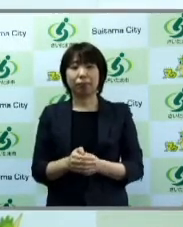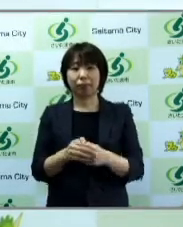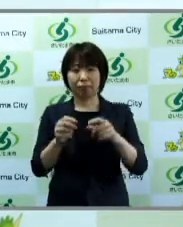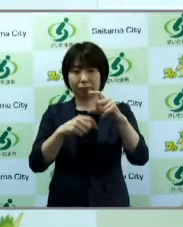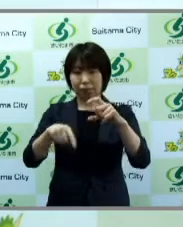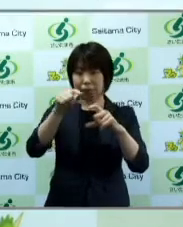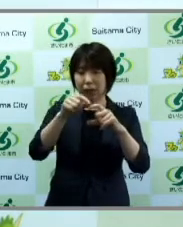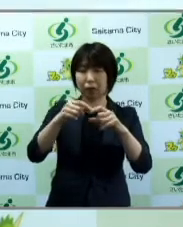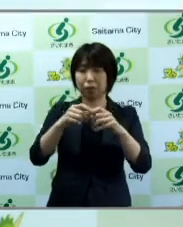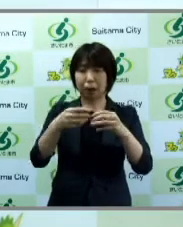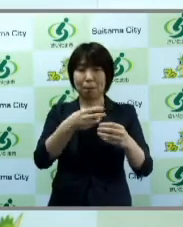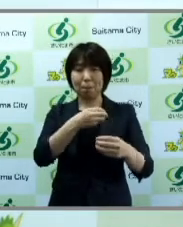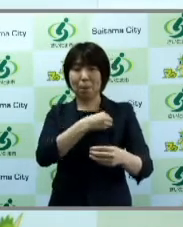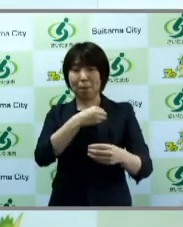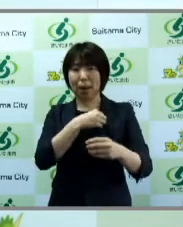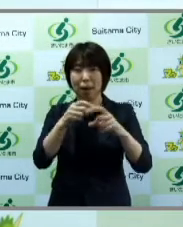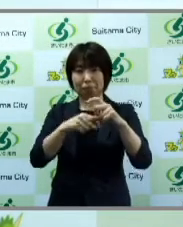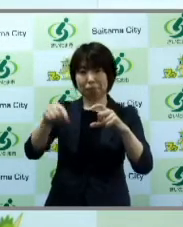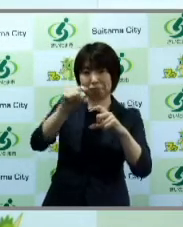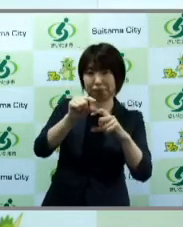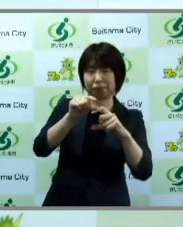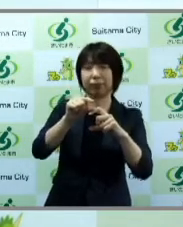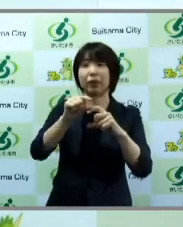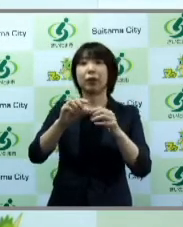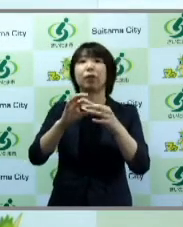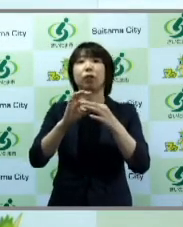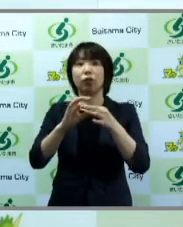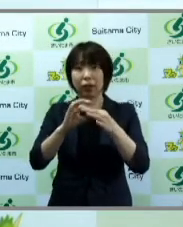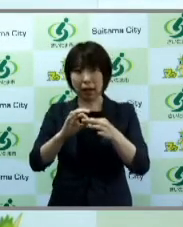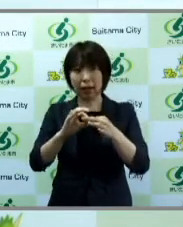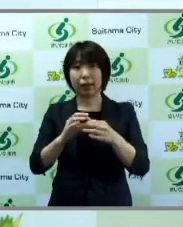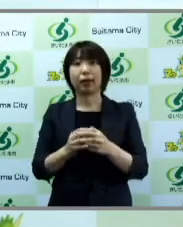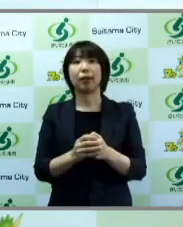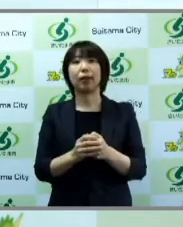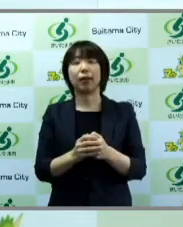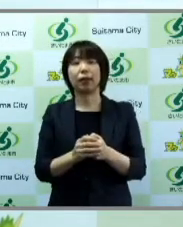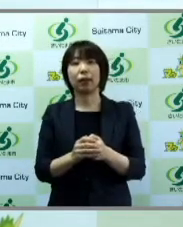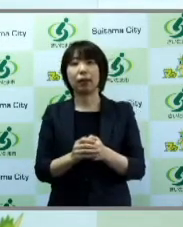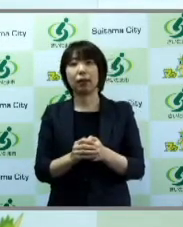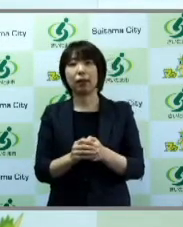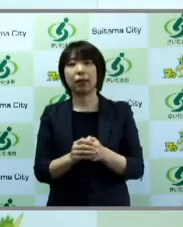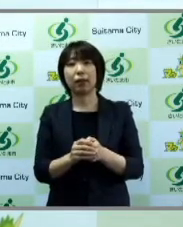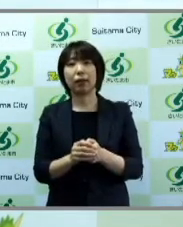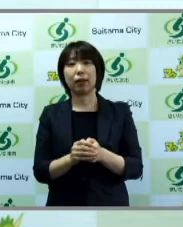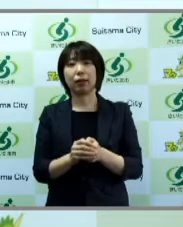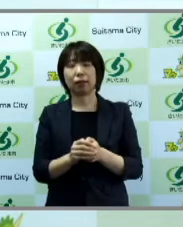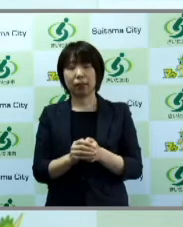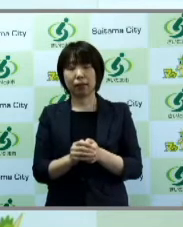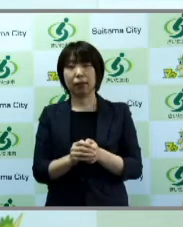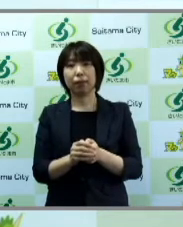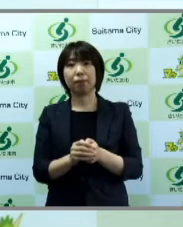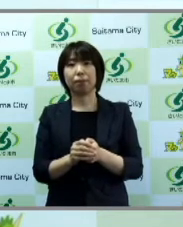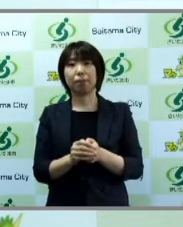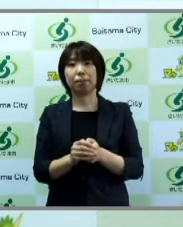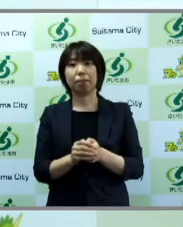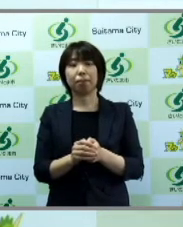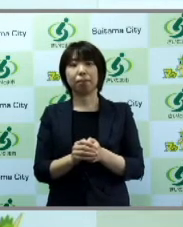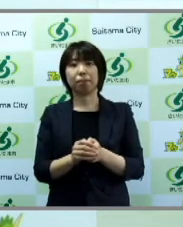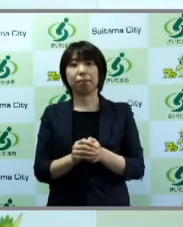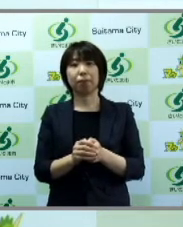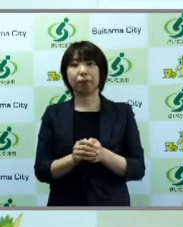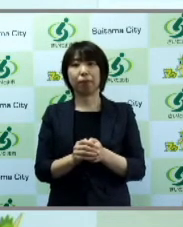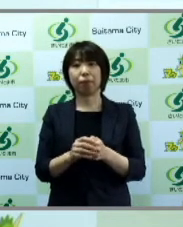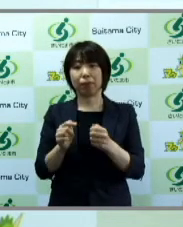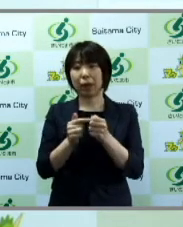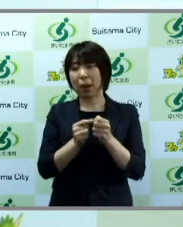については、増員のその何て言うんですか、まあ、どういう、要するに外部の